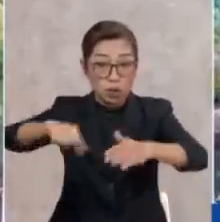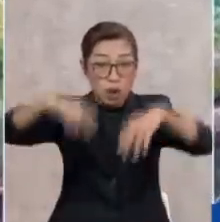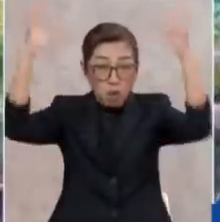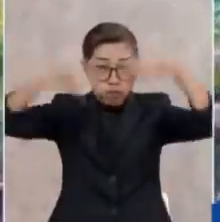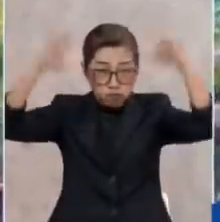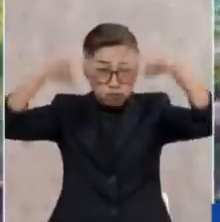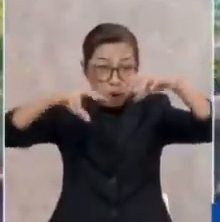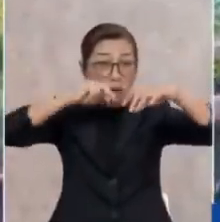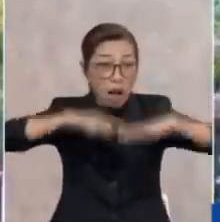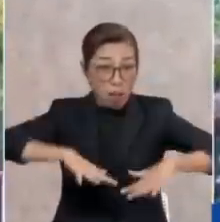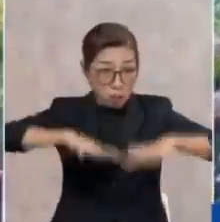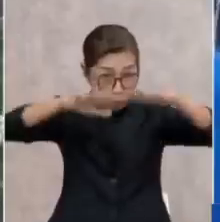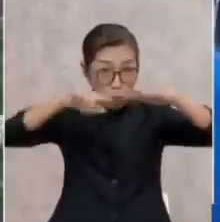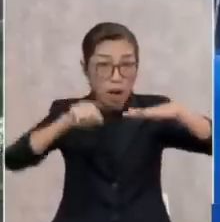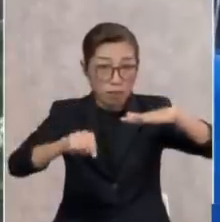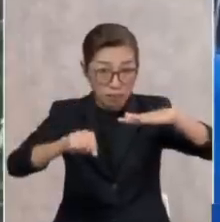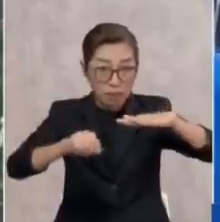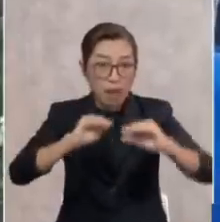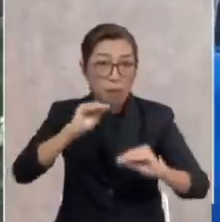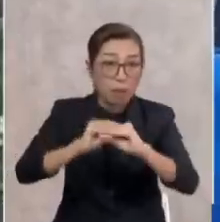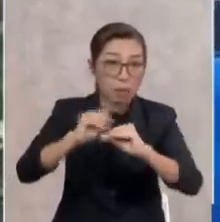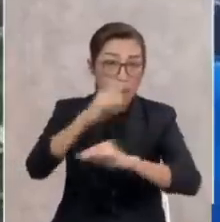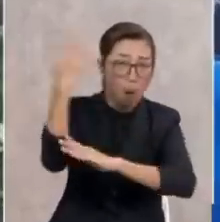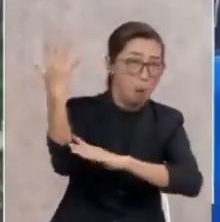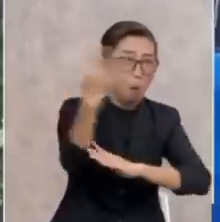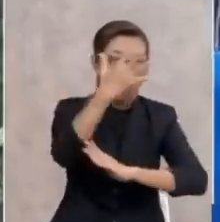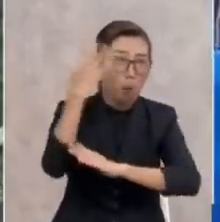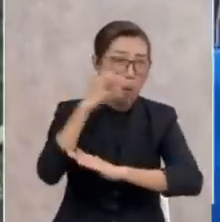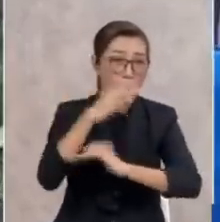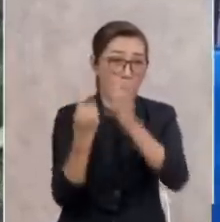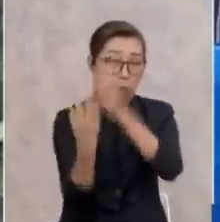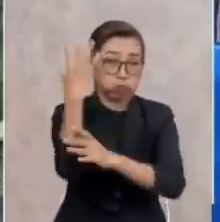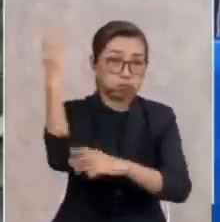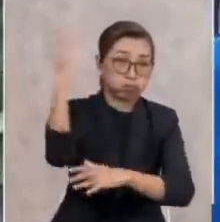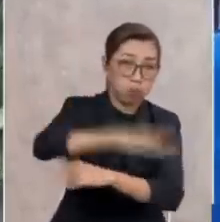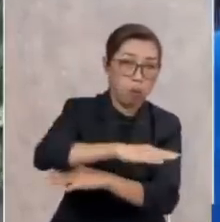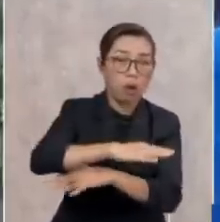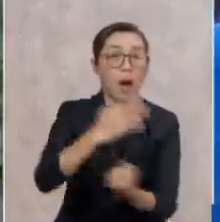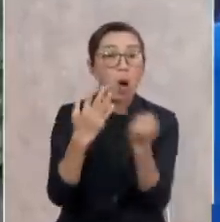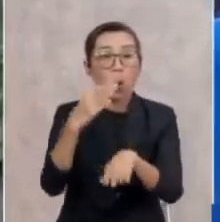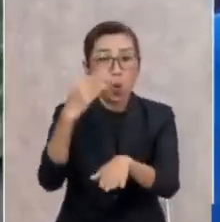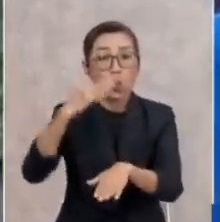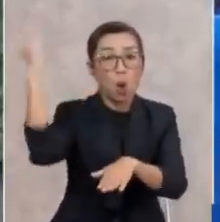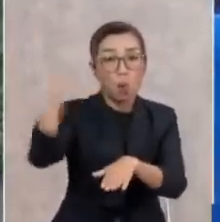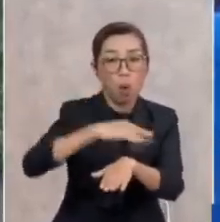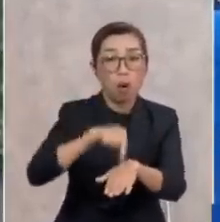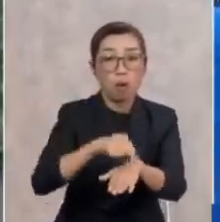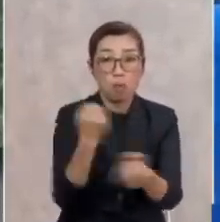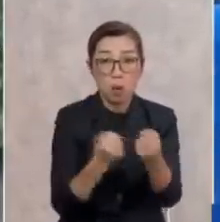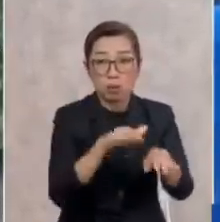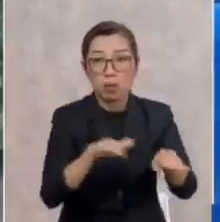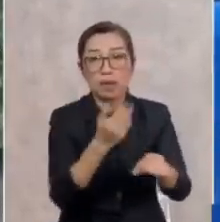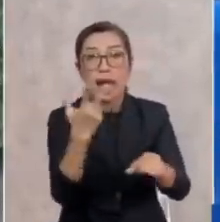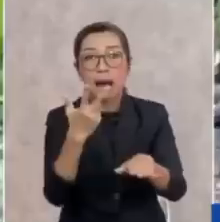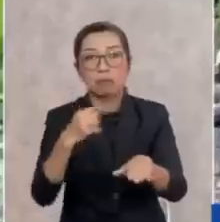วน้ำท่วมไม่พอครับลมพัดแรงต้นไม้หักโค่นลงมาทับรถถึง3คันน